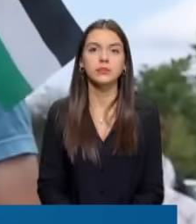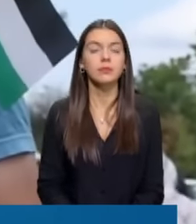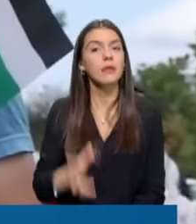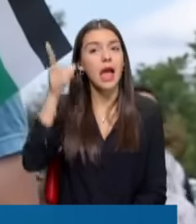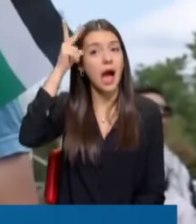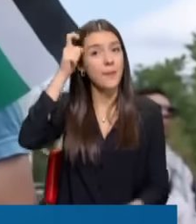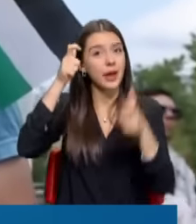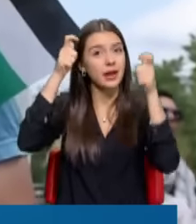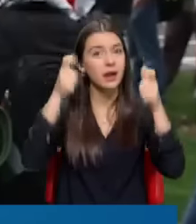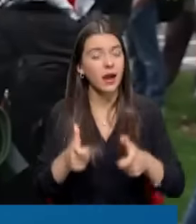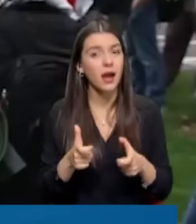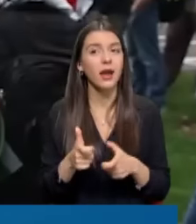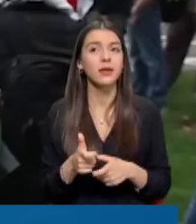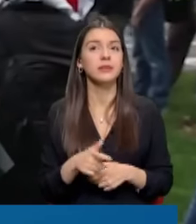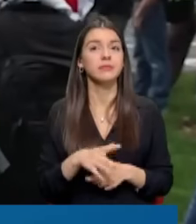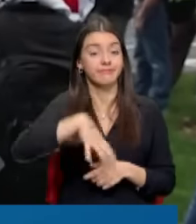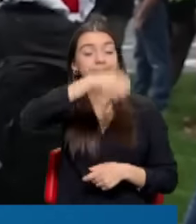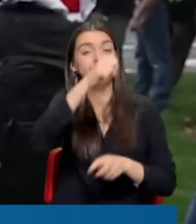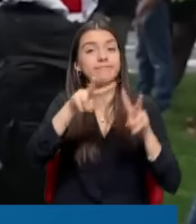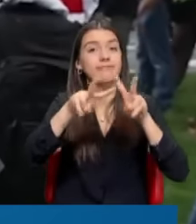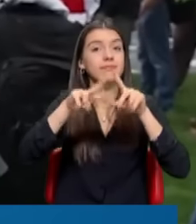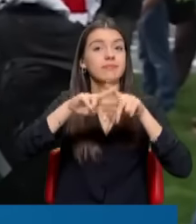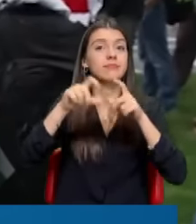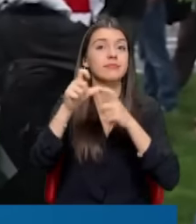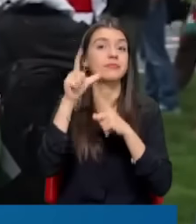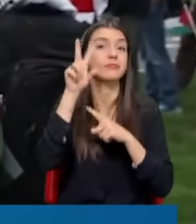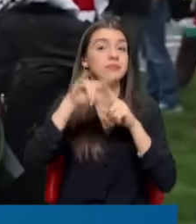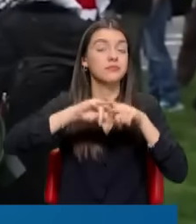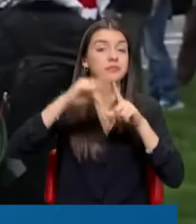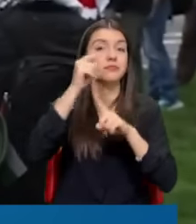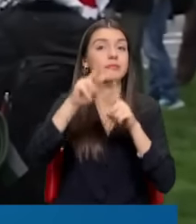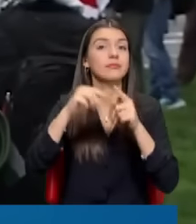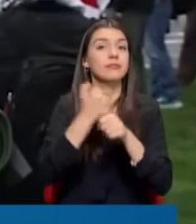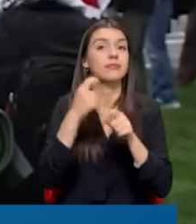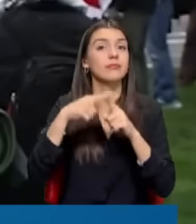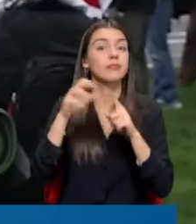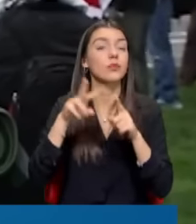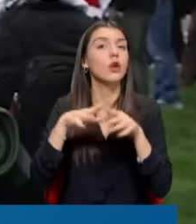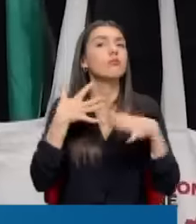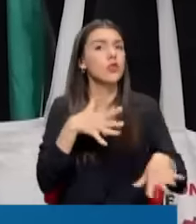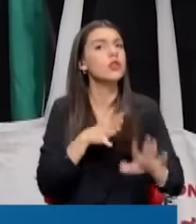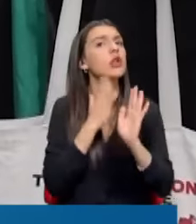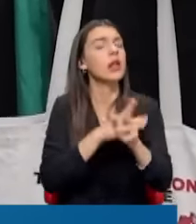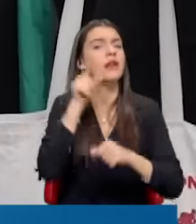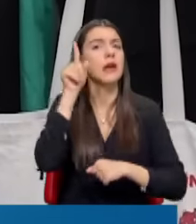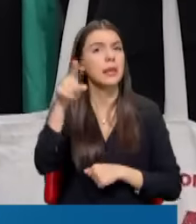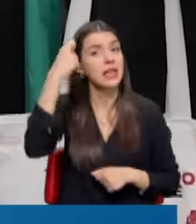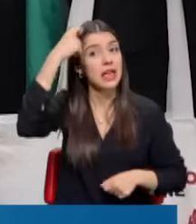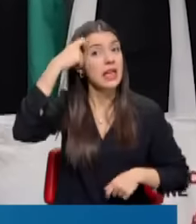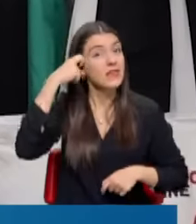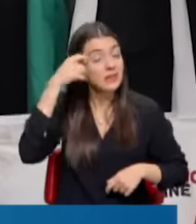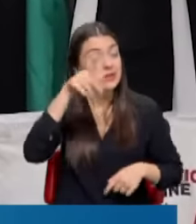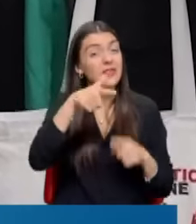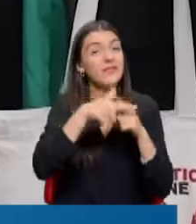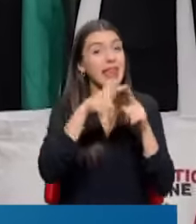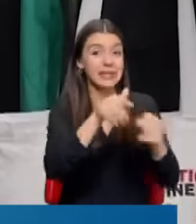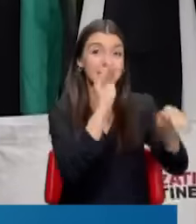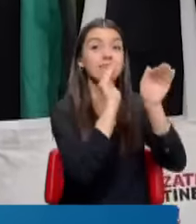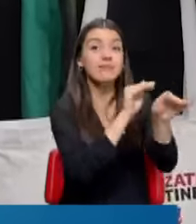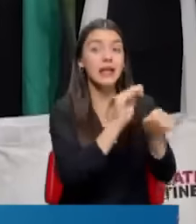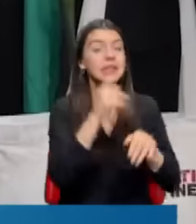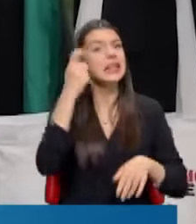Amerika Birleşik Devletleri'nde Washington DC'deki kongre binası önündeydi protestolar. Filistin'i destekleyen aktivistler, İsrail'e